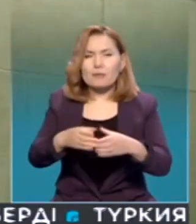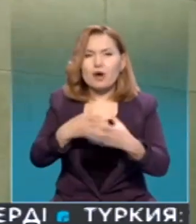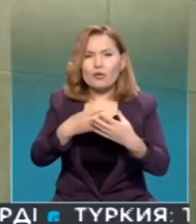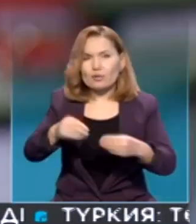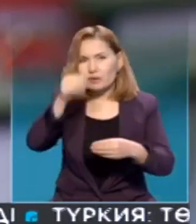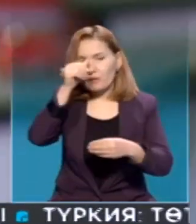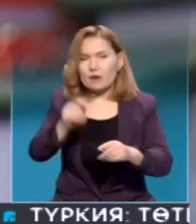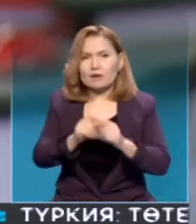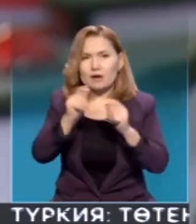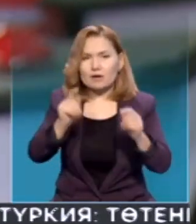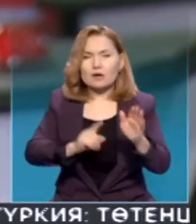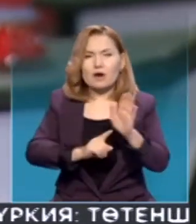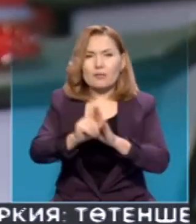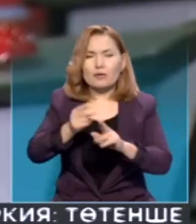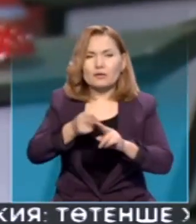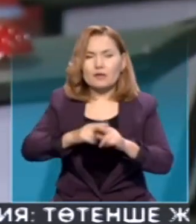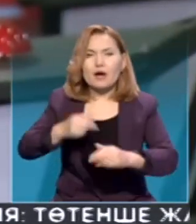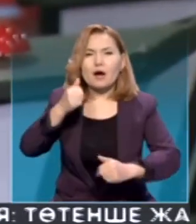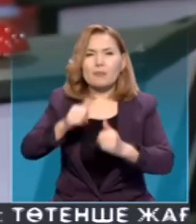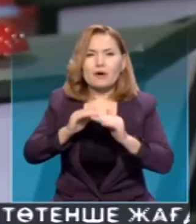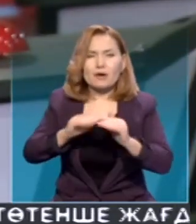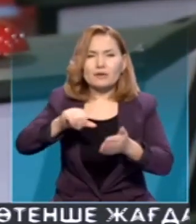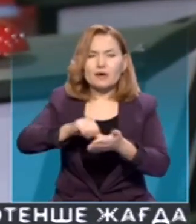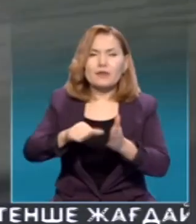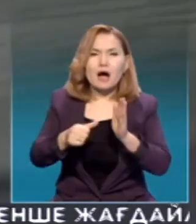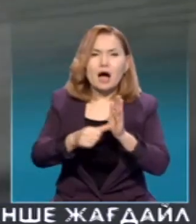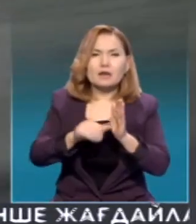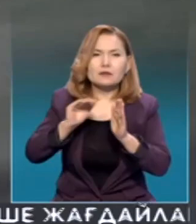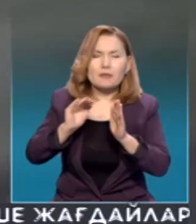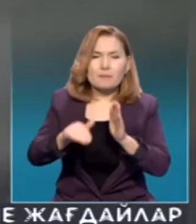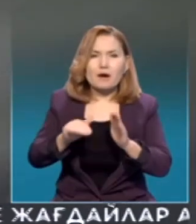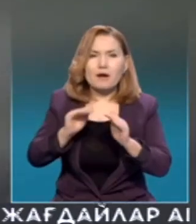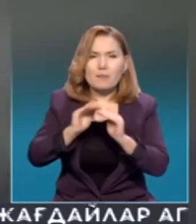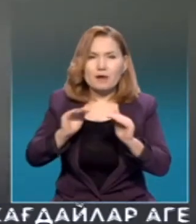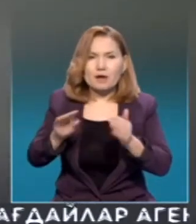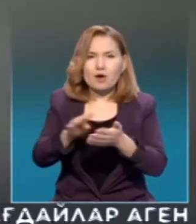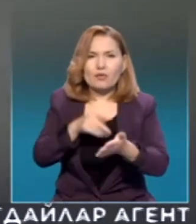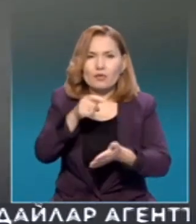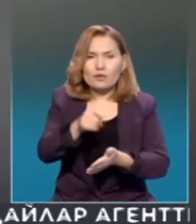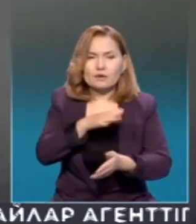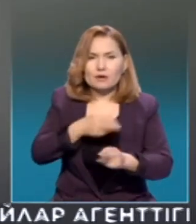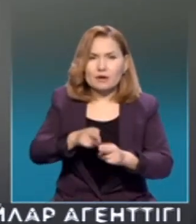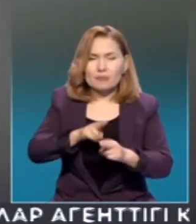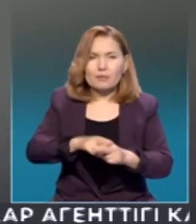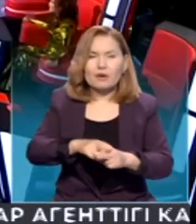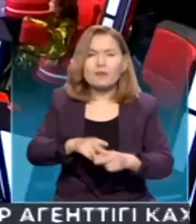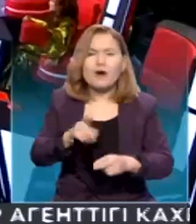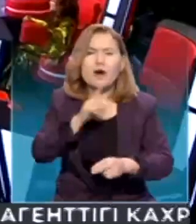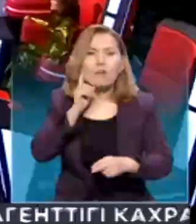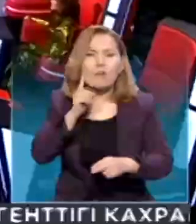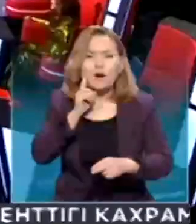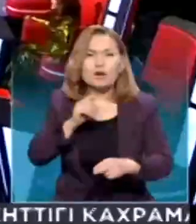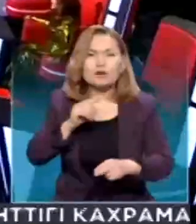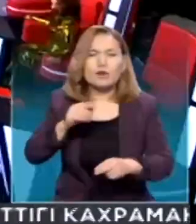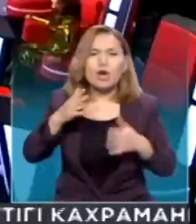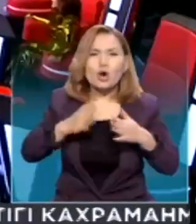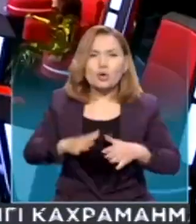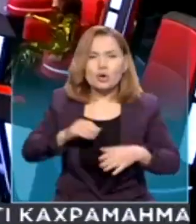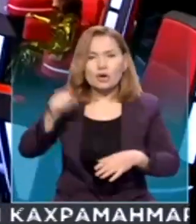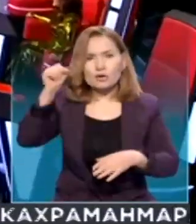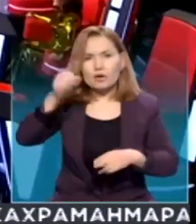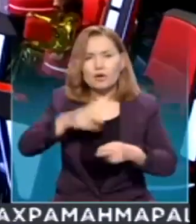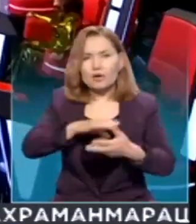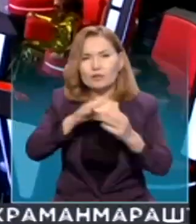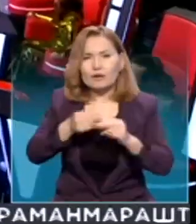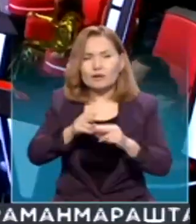бастап көрерменге жол тартпақ. Байқауға қатысуға 6000-ға жуық баладан өтінім келіп түскен. Оның ішінде Молдова, Грузия, Өзбекстан, Дағыстан,